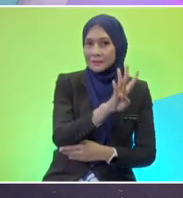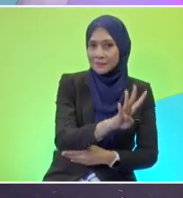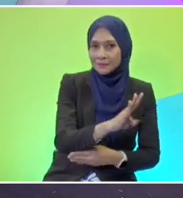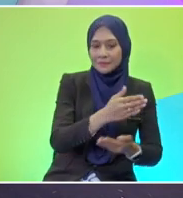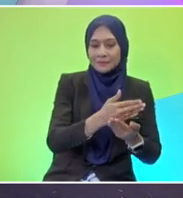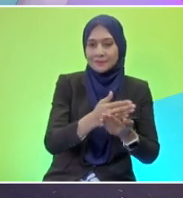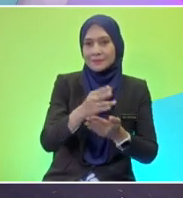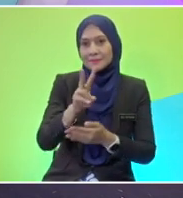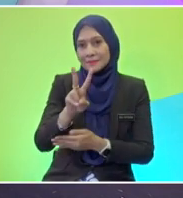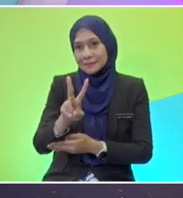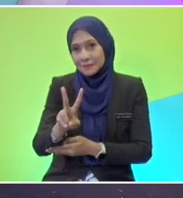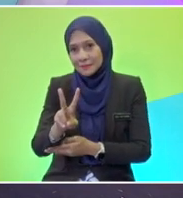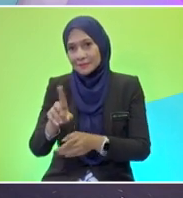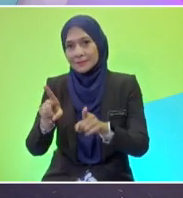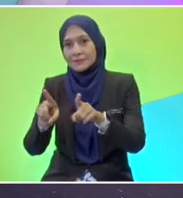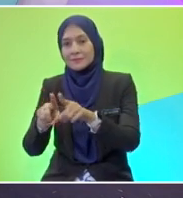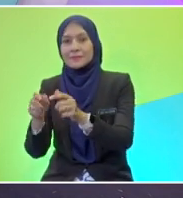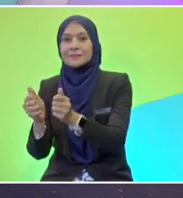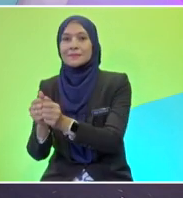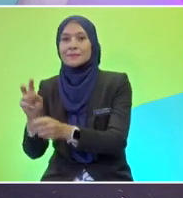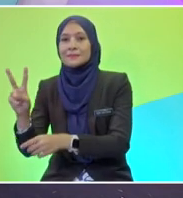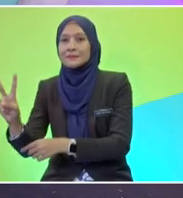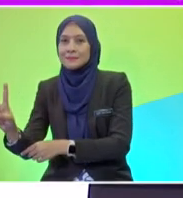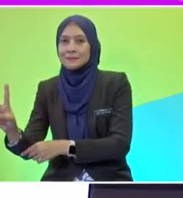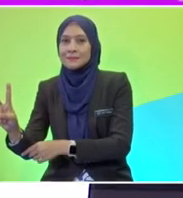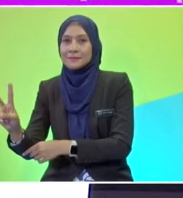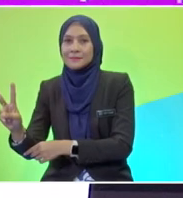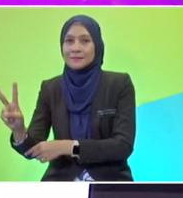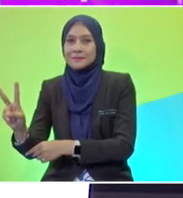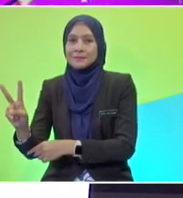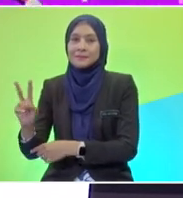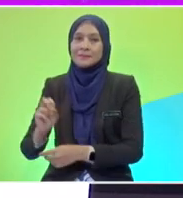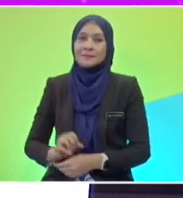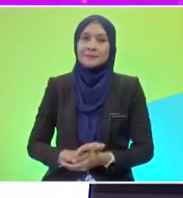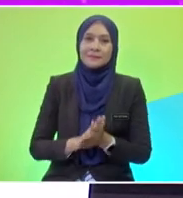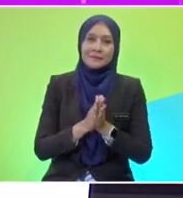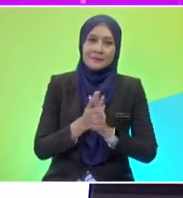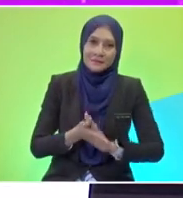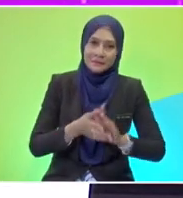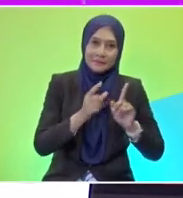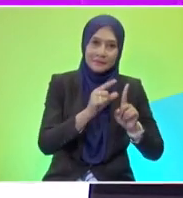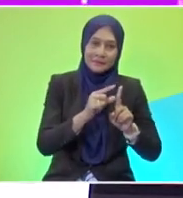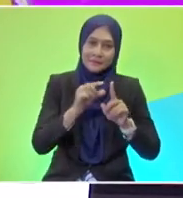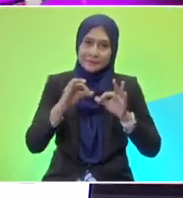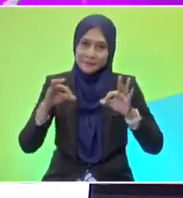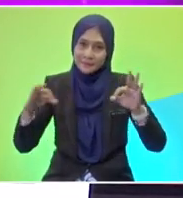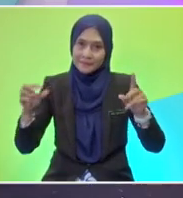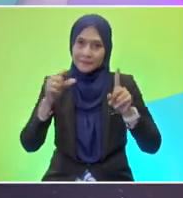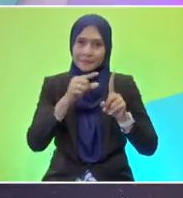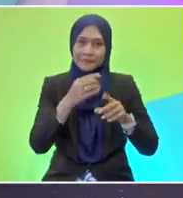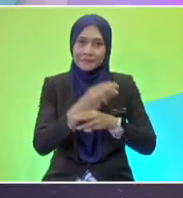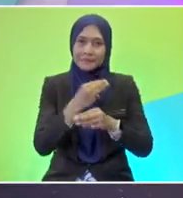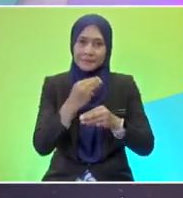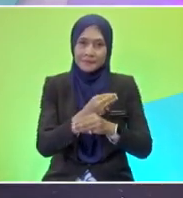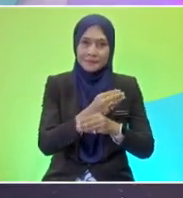cikgu. Tinggal dua. Betul. Satu, dua. Jadi, ayat matematiknya empat.